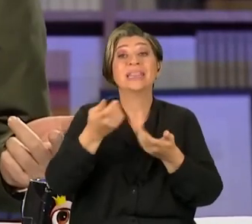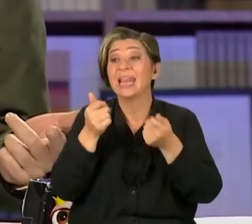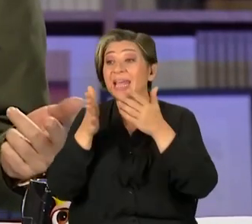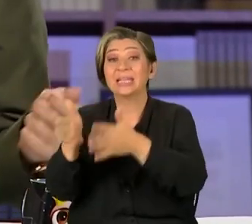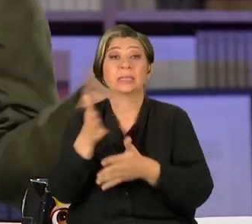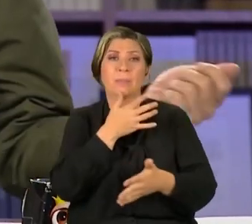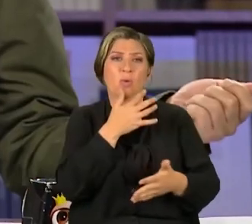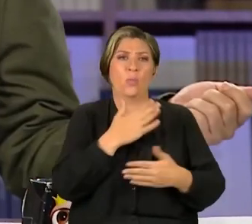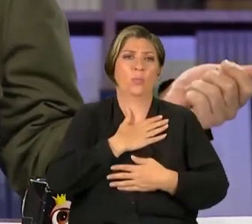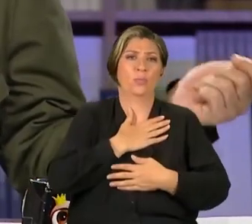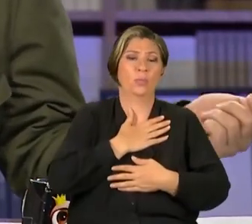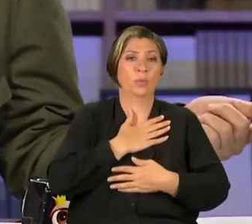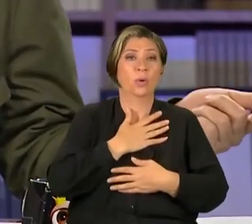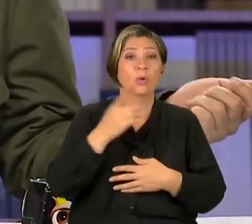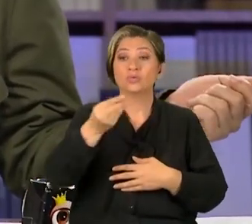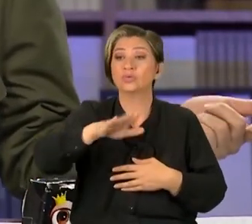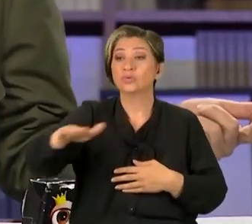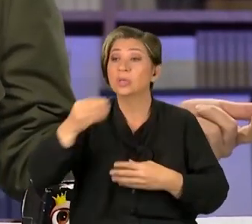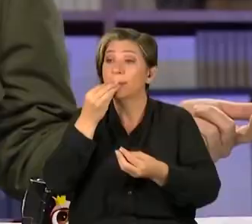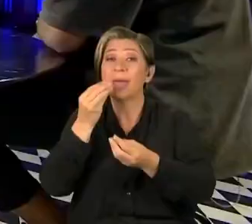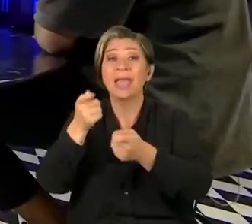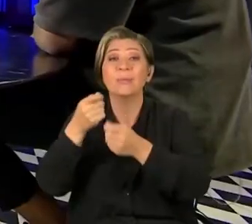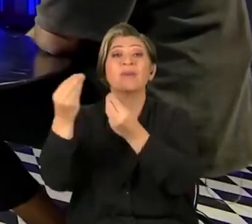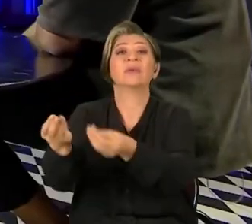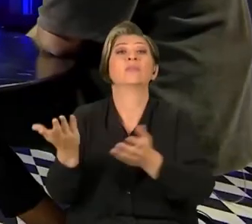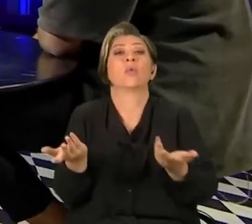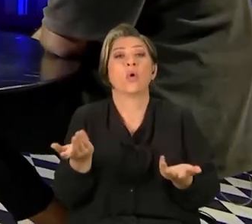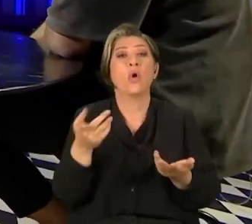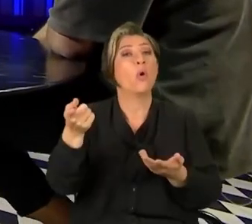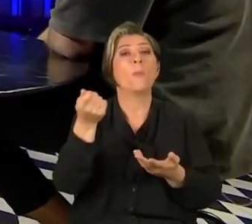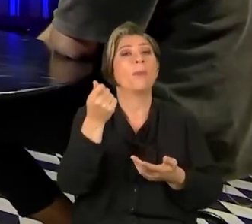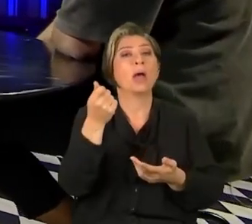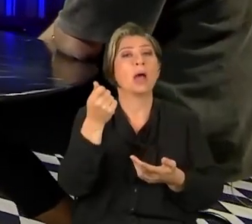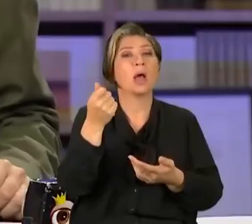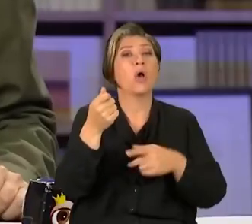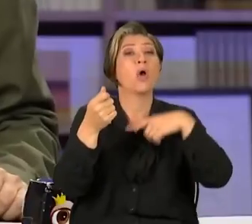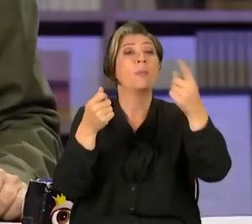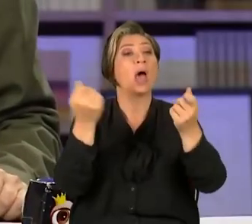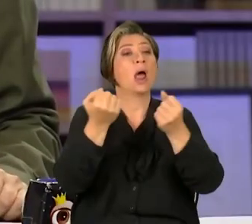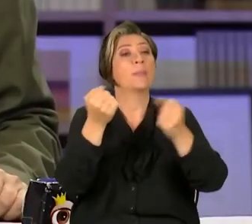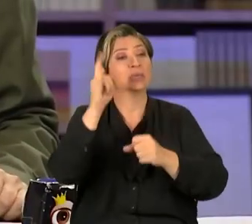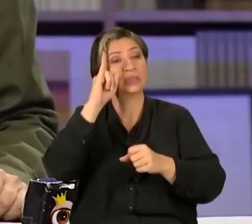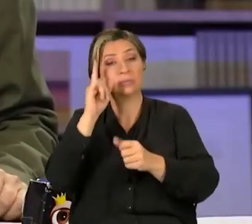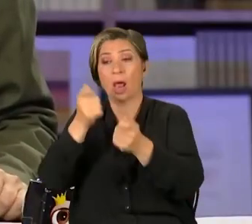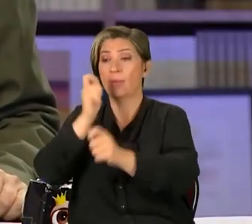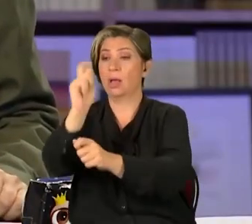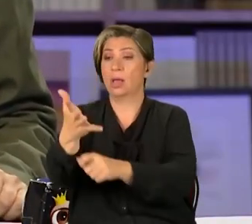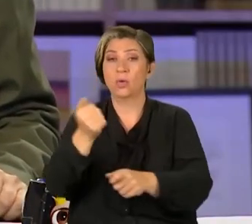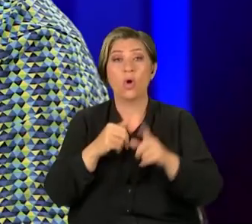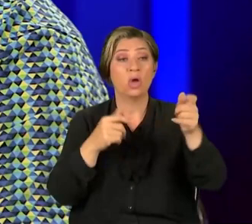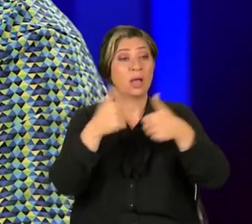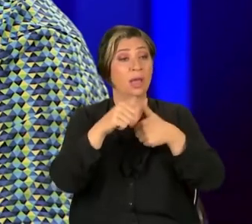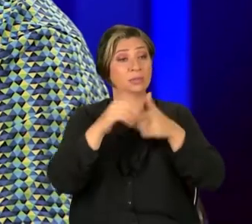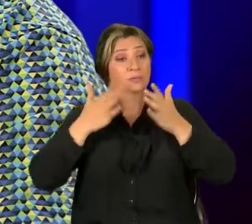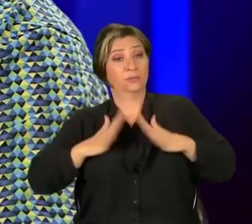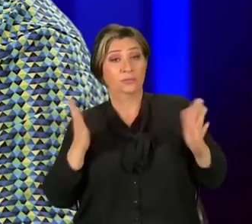nereye gittiğini de ben biliyorum o para Çoluğun çocuğun eğitimine falan gitmiyor o para öbüründeki arabayı kıskanmış öbürünün